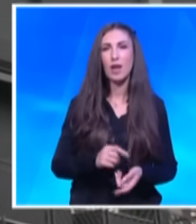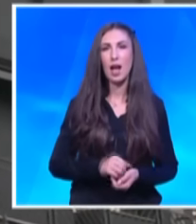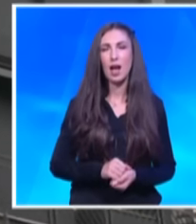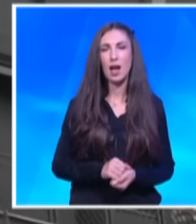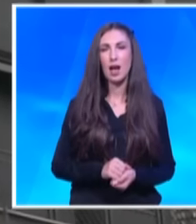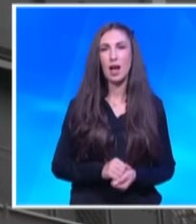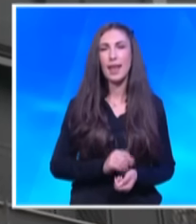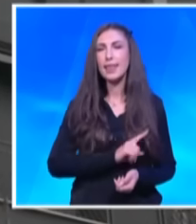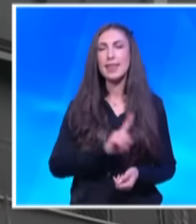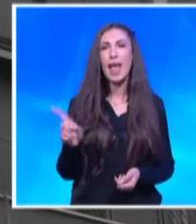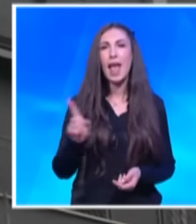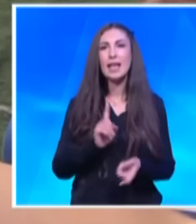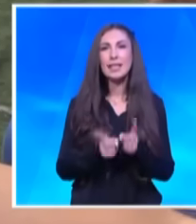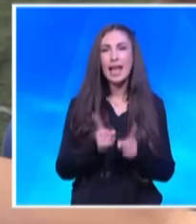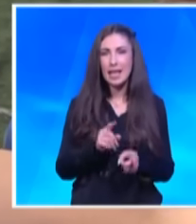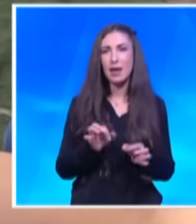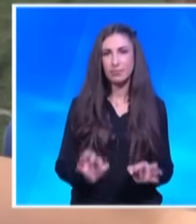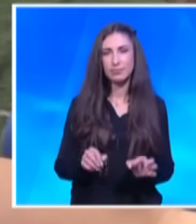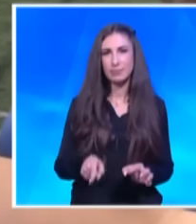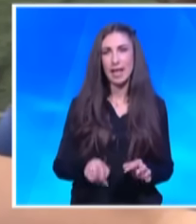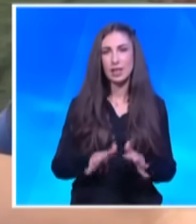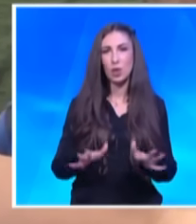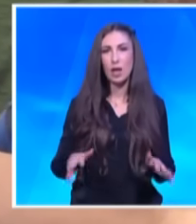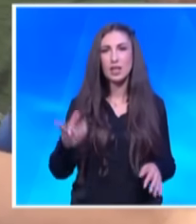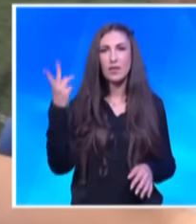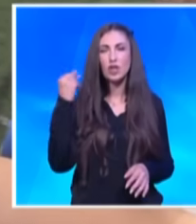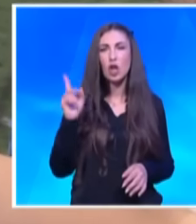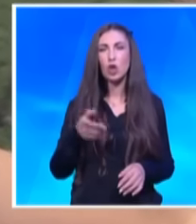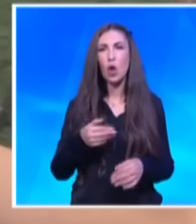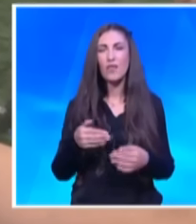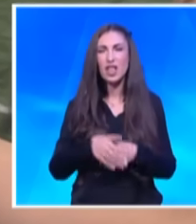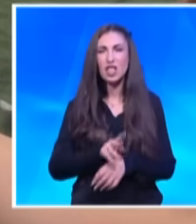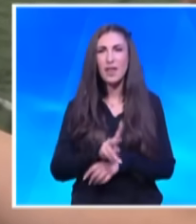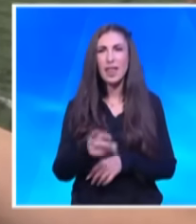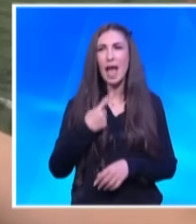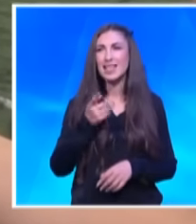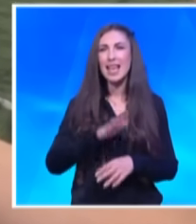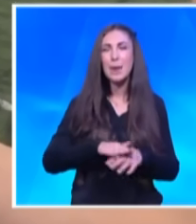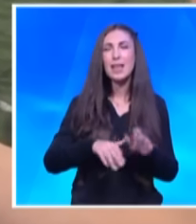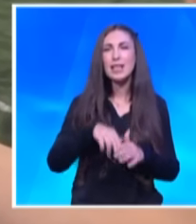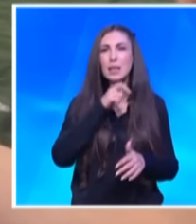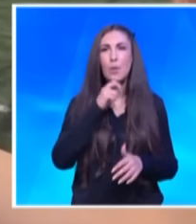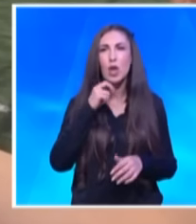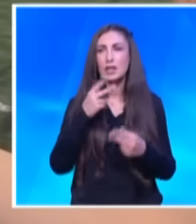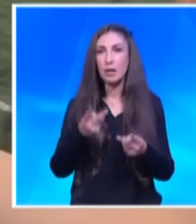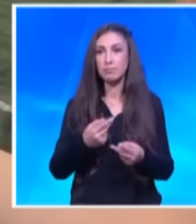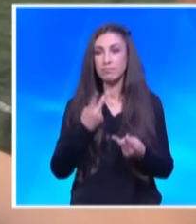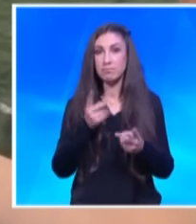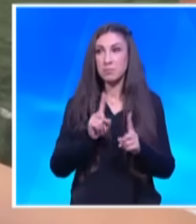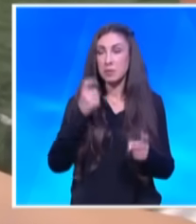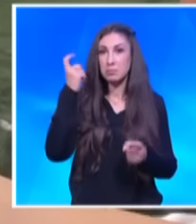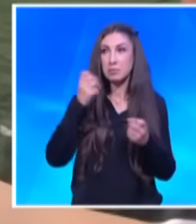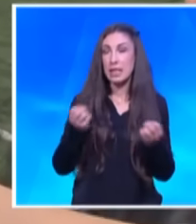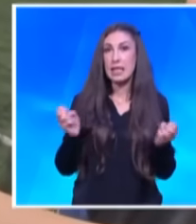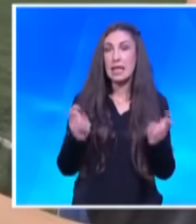Не се тренира в дадената ситуация. Снощи до 12 часа сме били с криминалисти, които се казват, нали, че не могат да проумеят как се е случило. Има